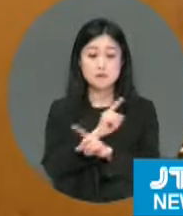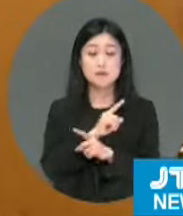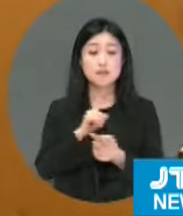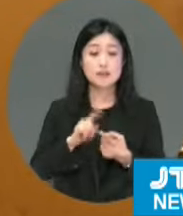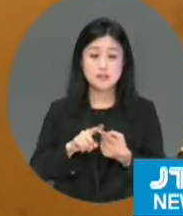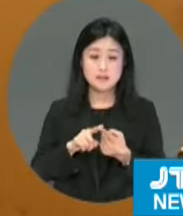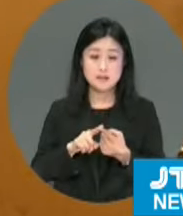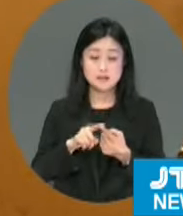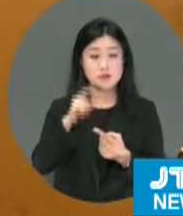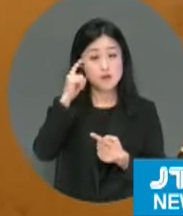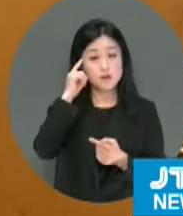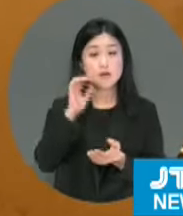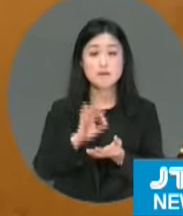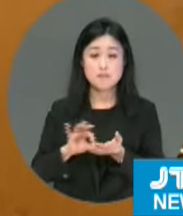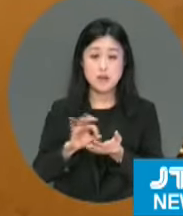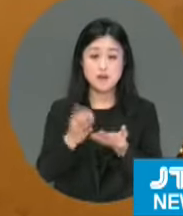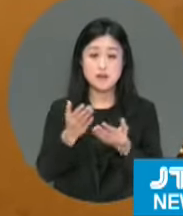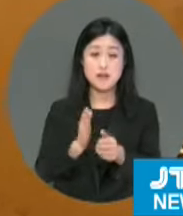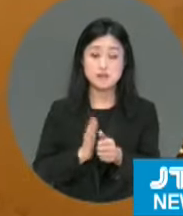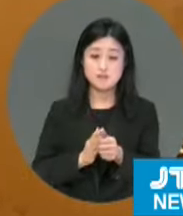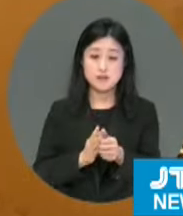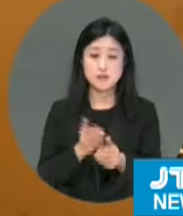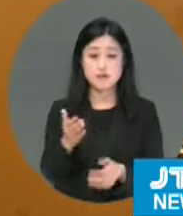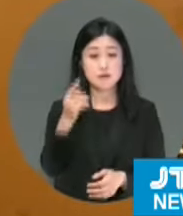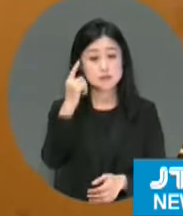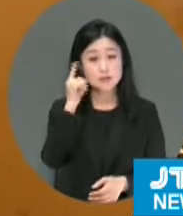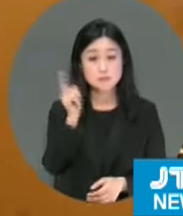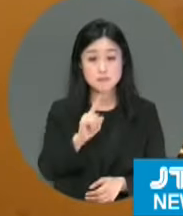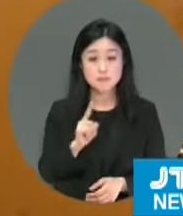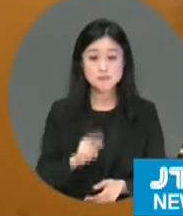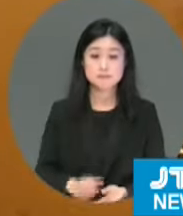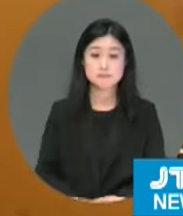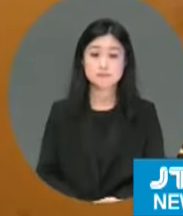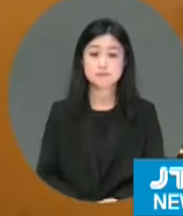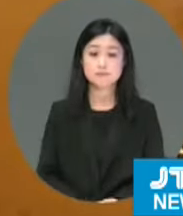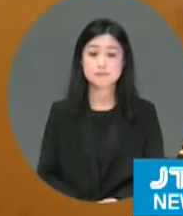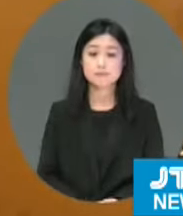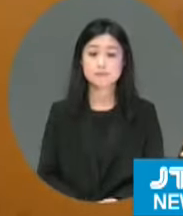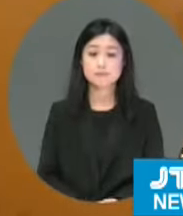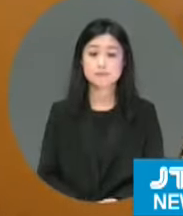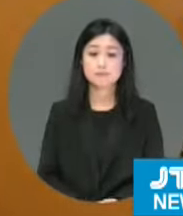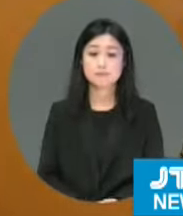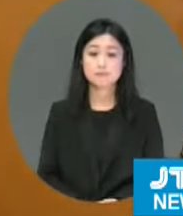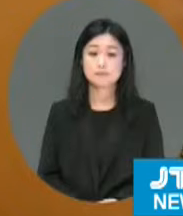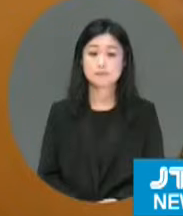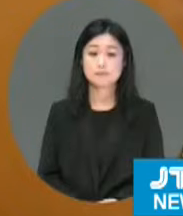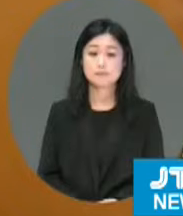조금 고려해 달라고 했는데 어떻게 고려가 되었습니까?